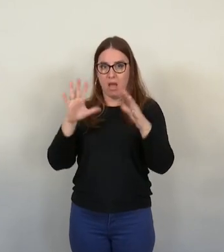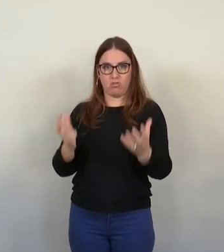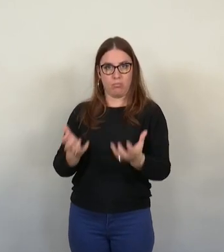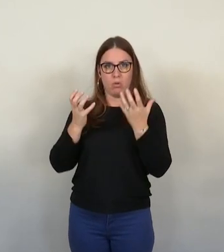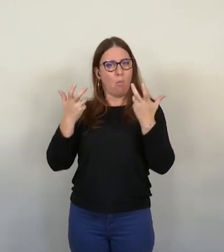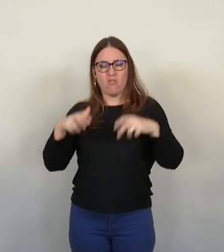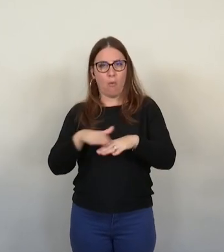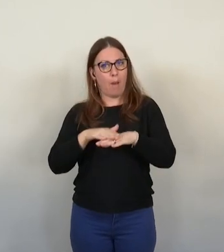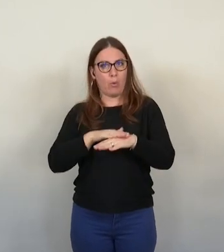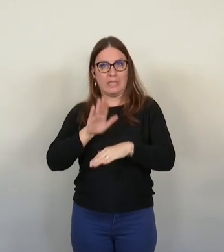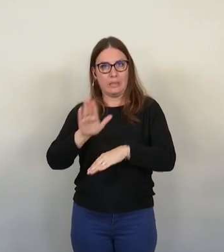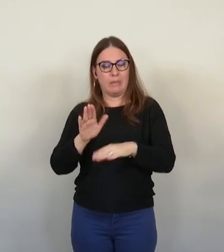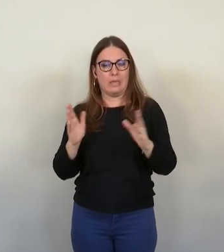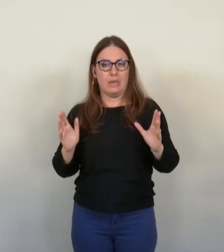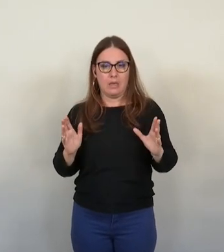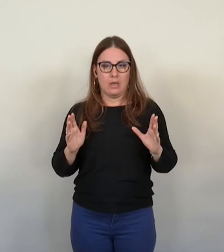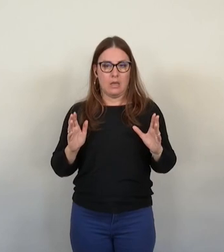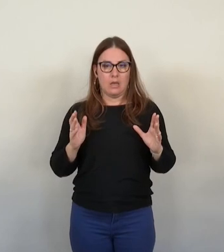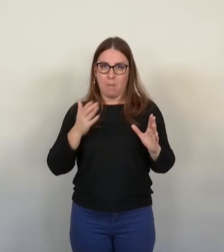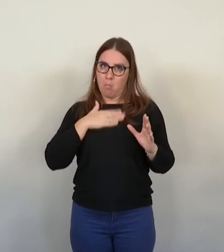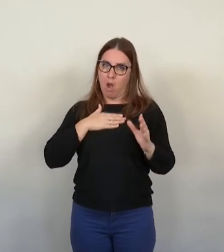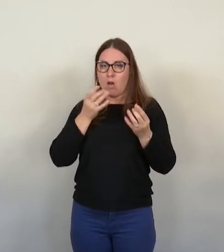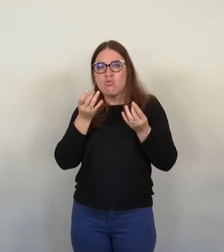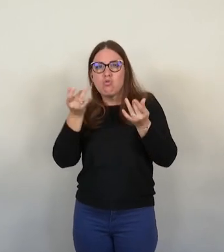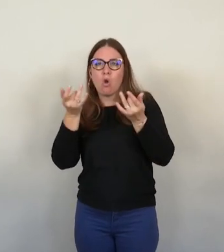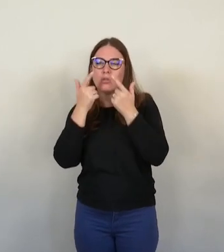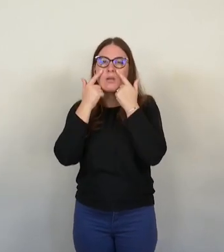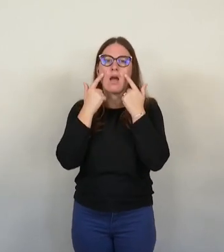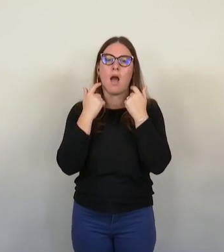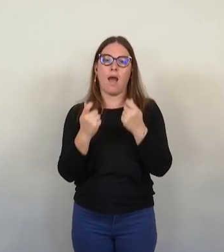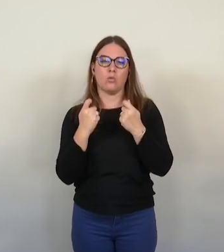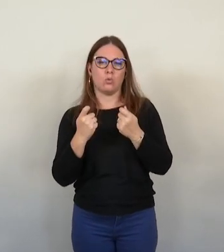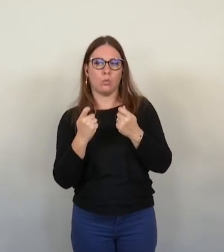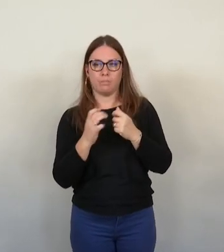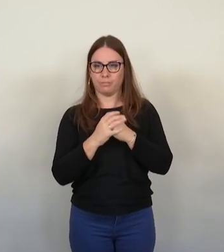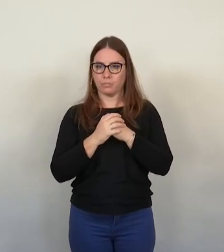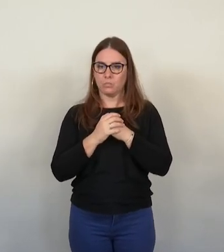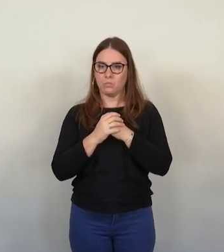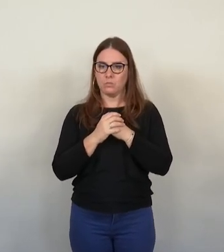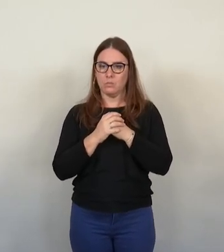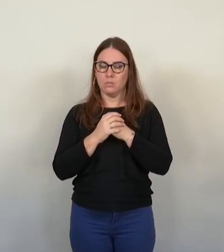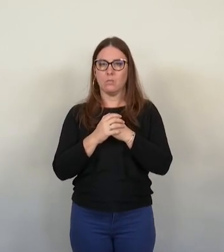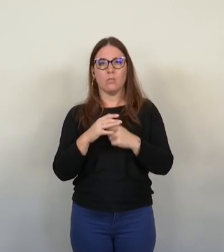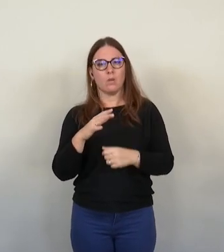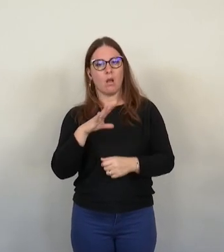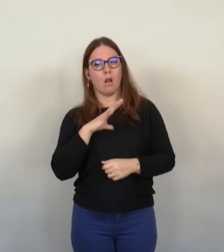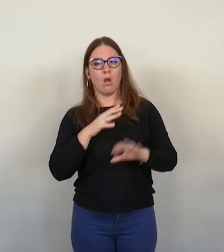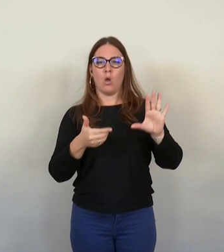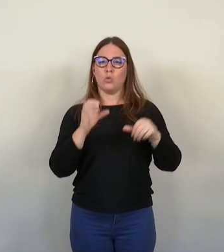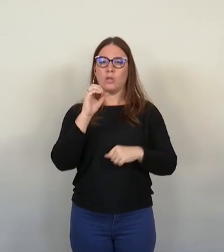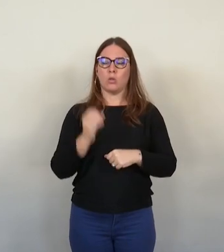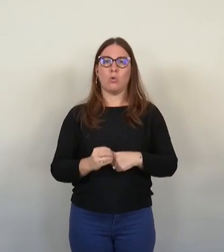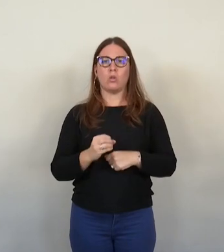envie de faire de la politique mais c'est c'est une nuance que je que que j'apporterai sur ce avoir 60 % de